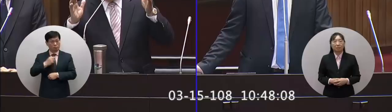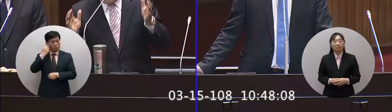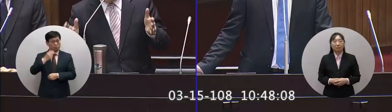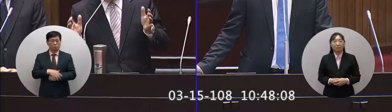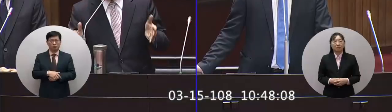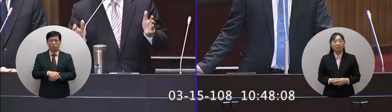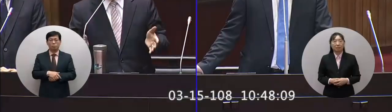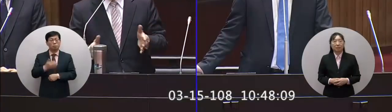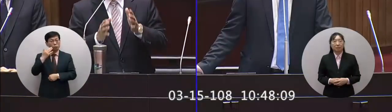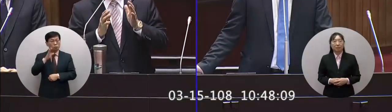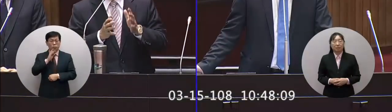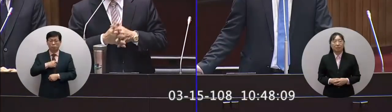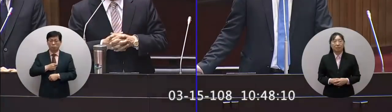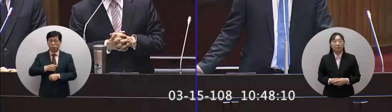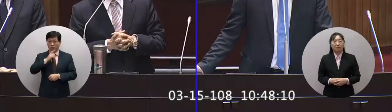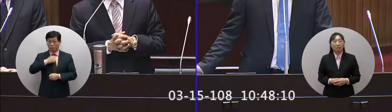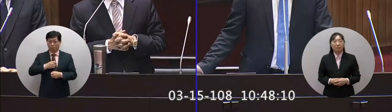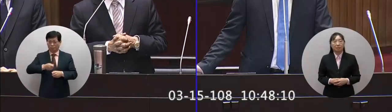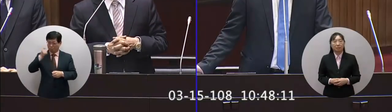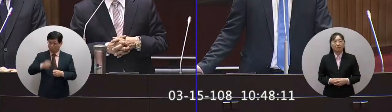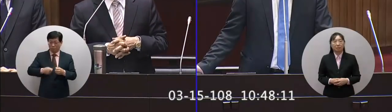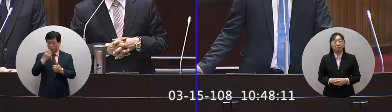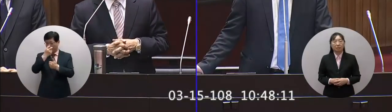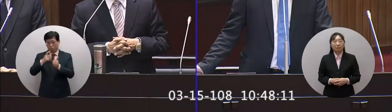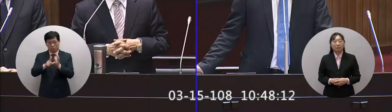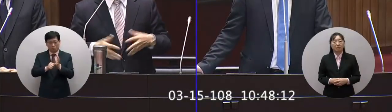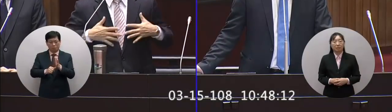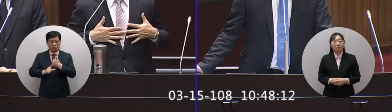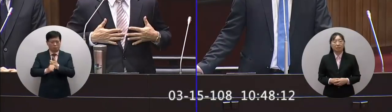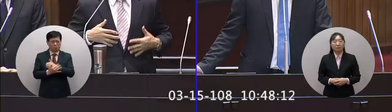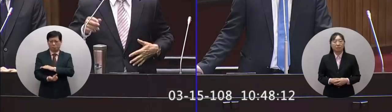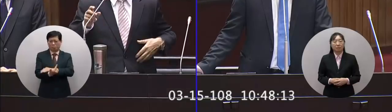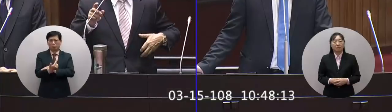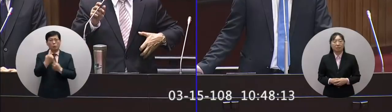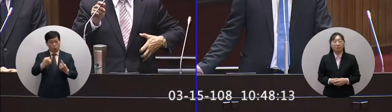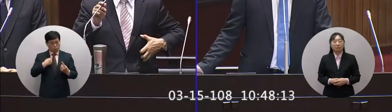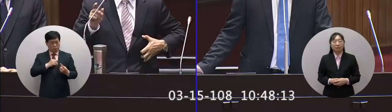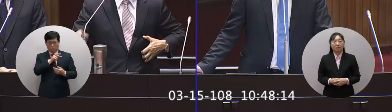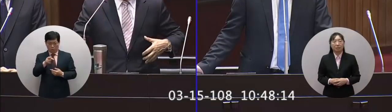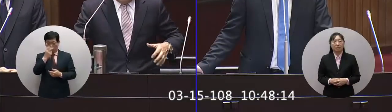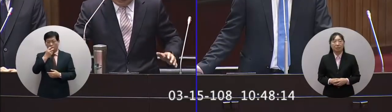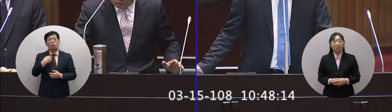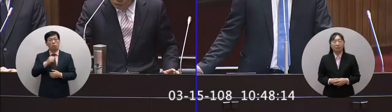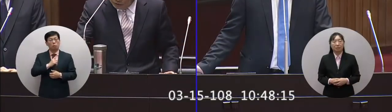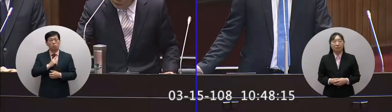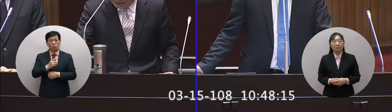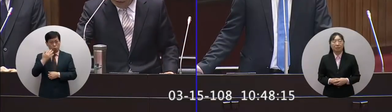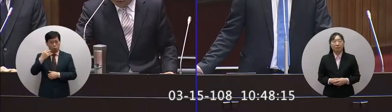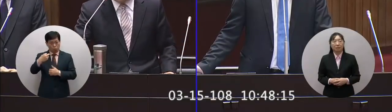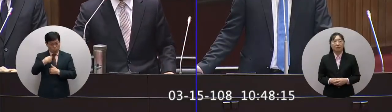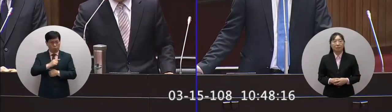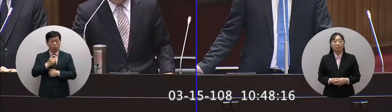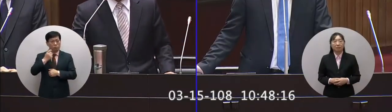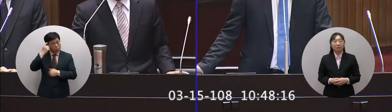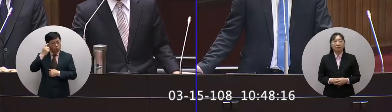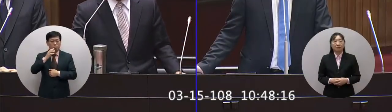得案件审理的时效性、速度，这都是凭我个人了解的哈。你问我的观感，